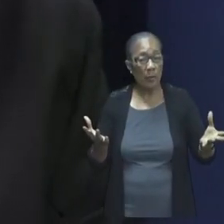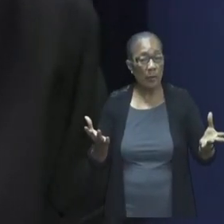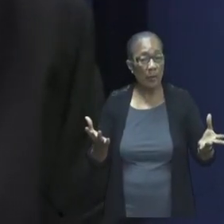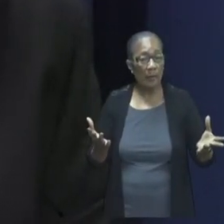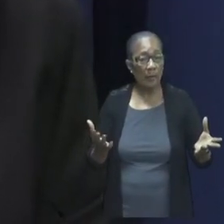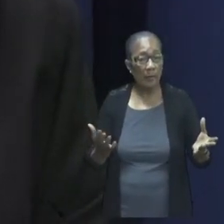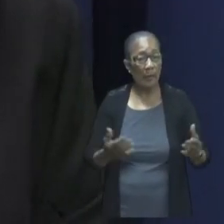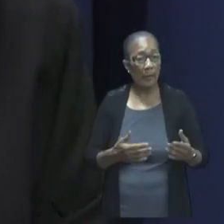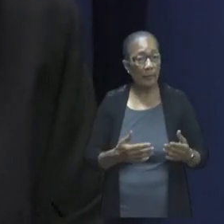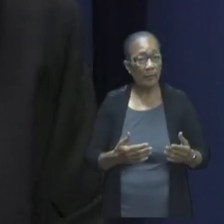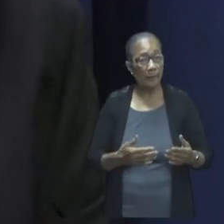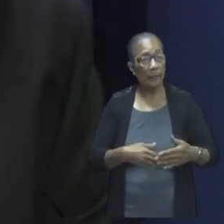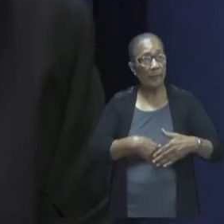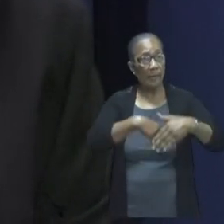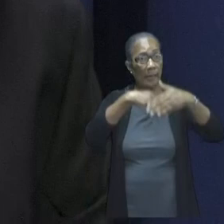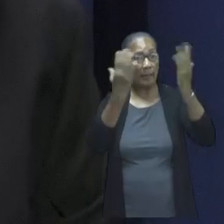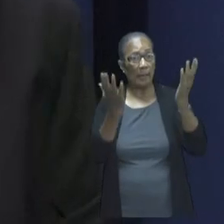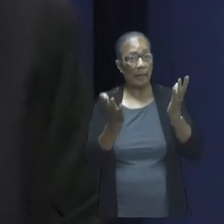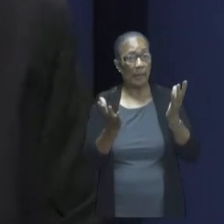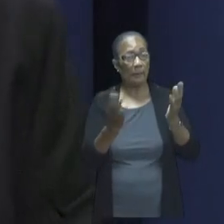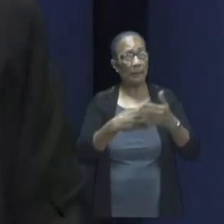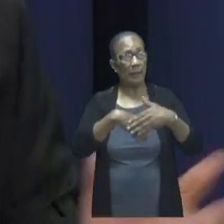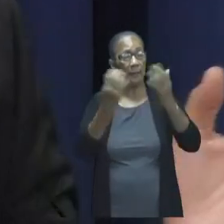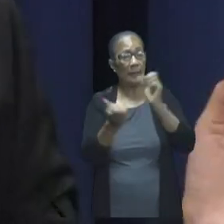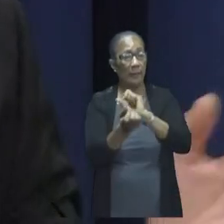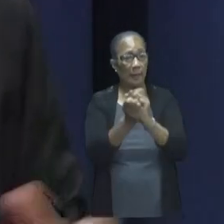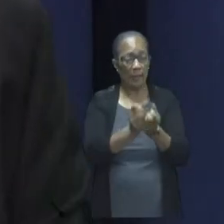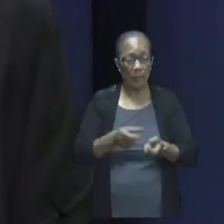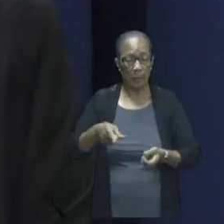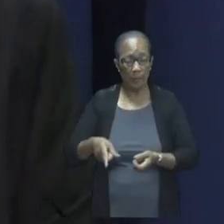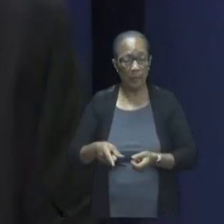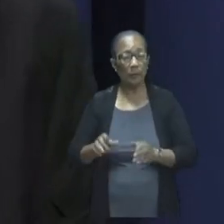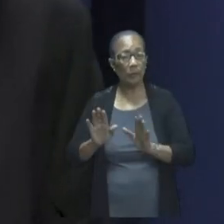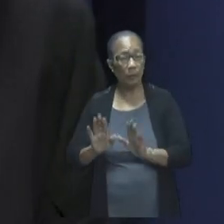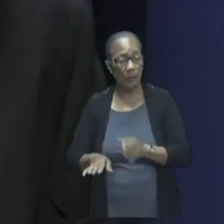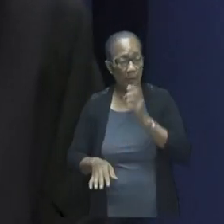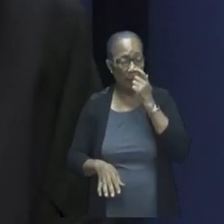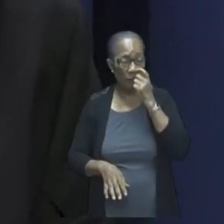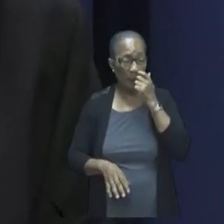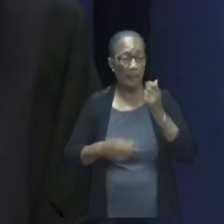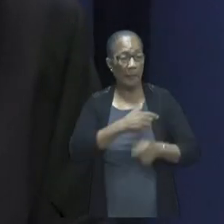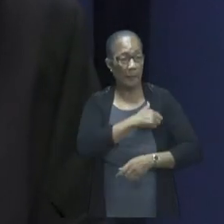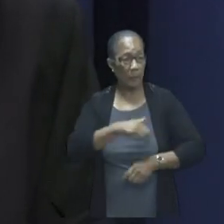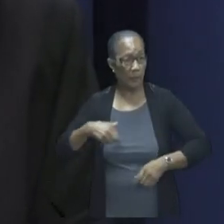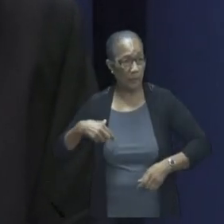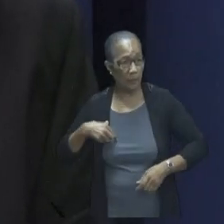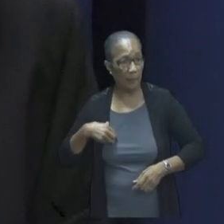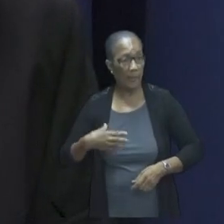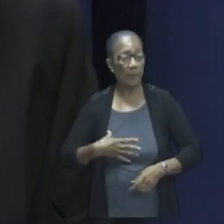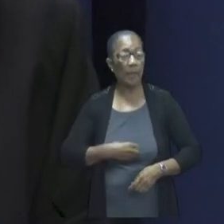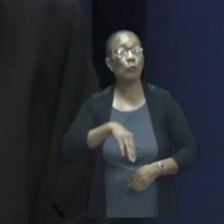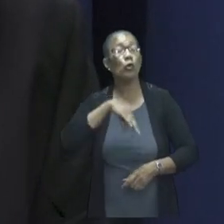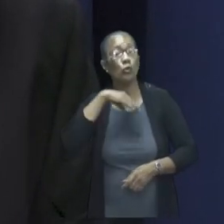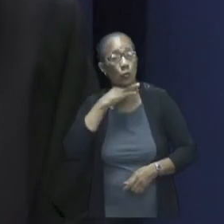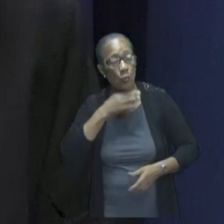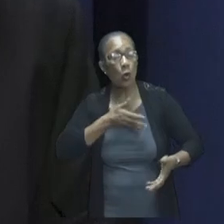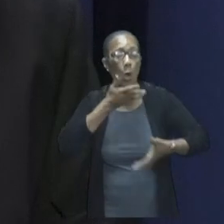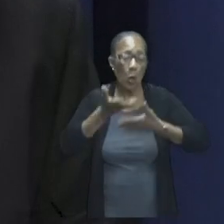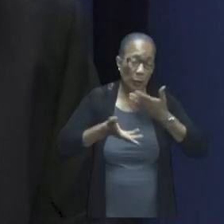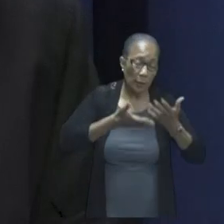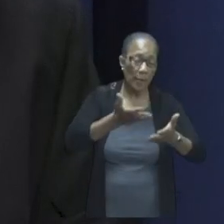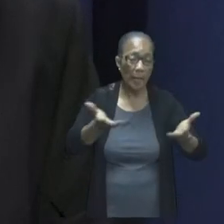negatief bleven daar komt het op neer met de oliesector president heeft al genoeg daarover gesproken maar